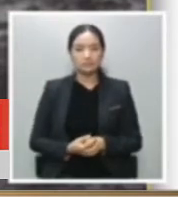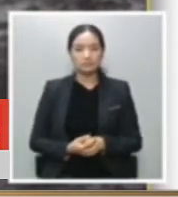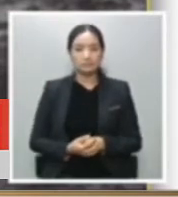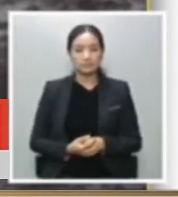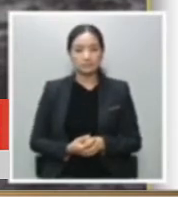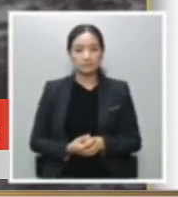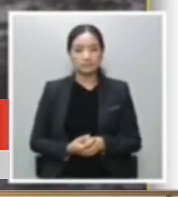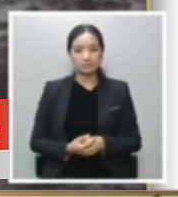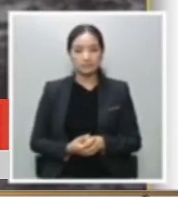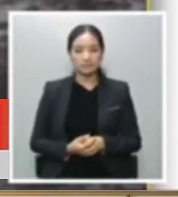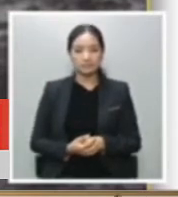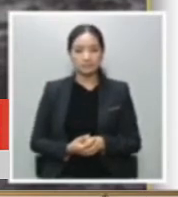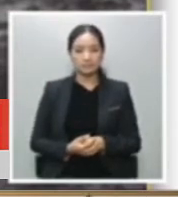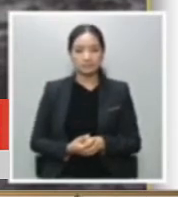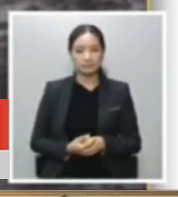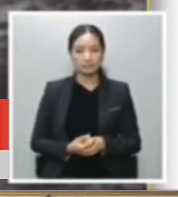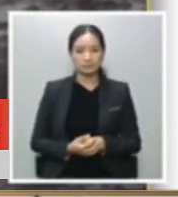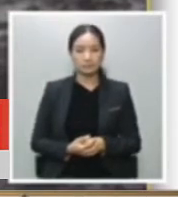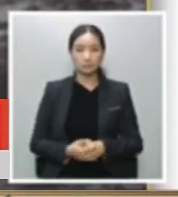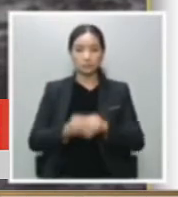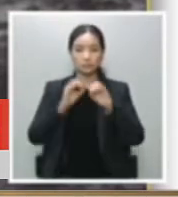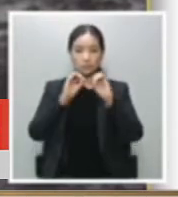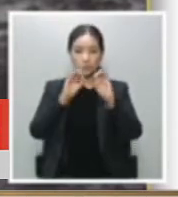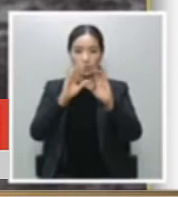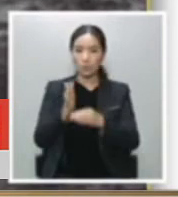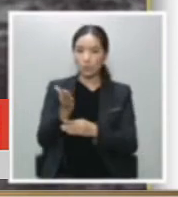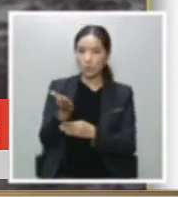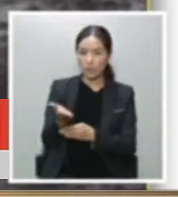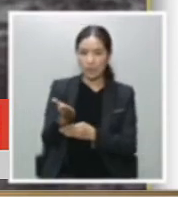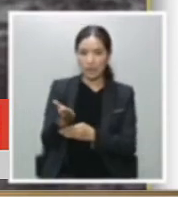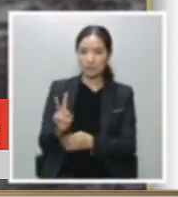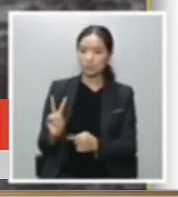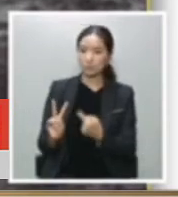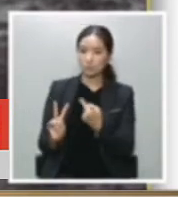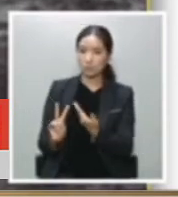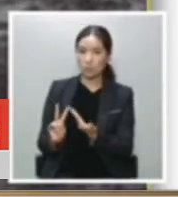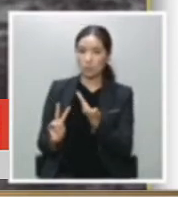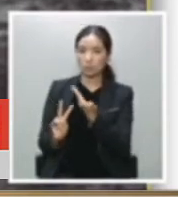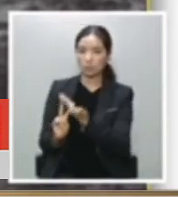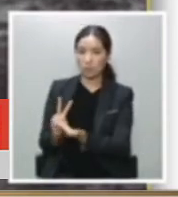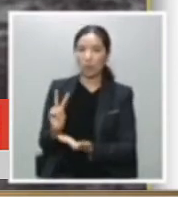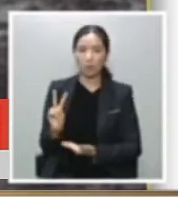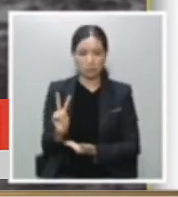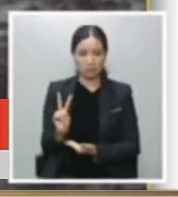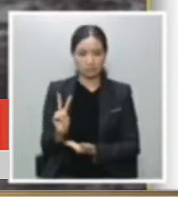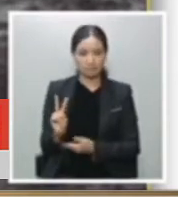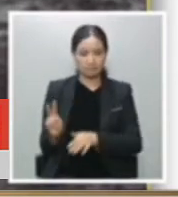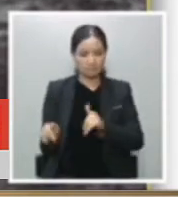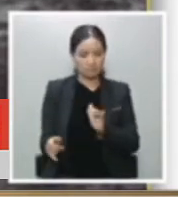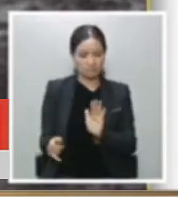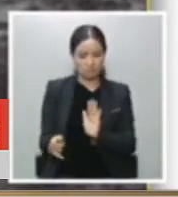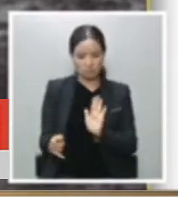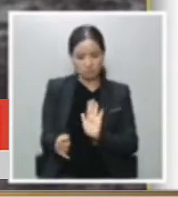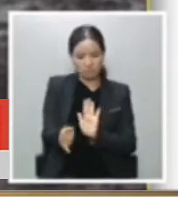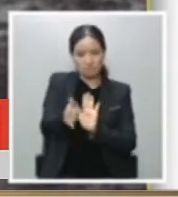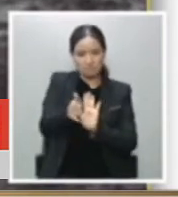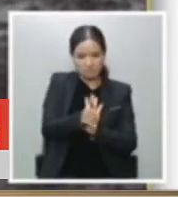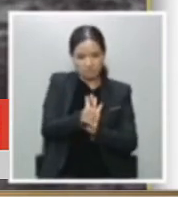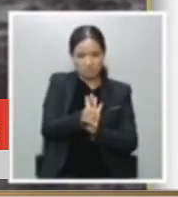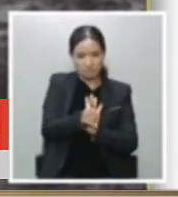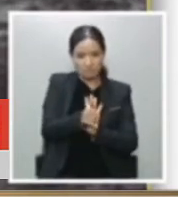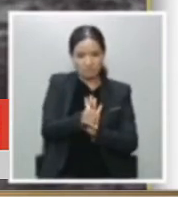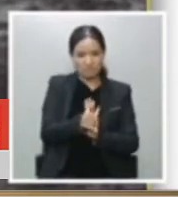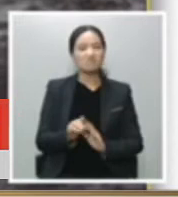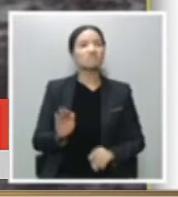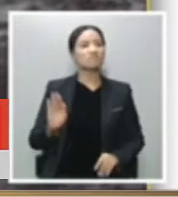นั่นภาพที่ครูครองจันดาวงศ์และครูทองพันธ์สุทธิมาศเข้าหลักประหารชูมือขึ้น